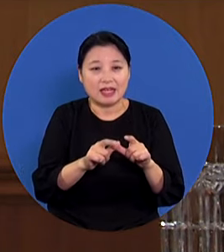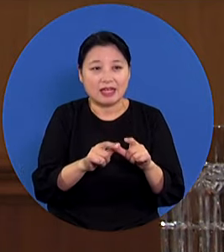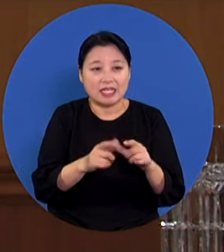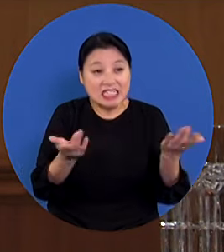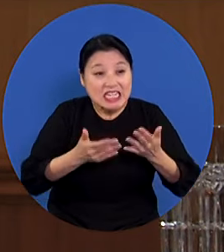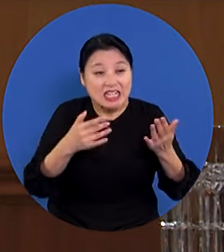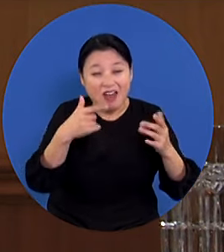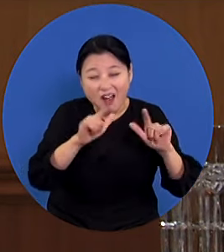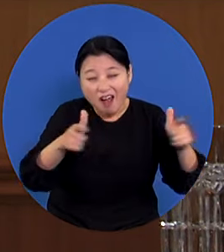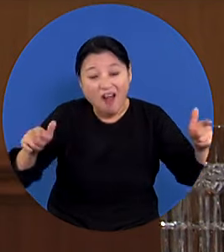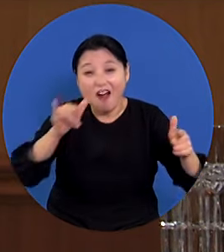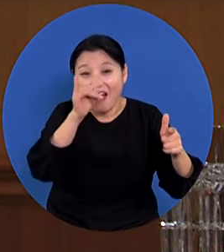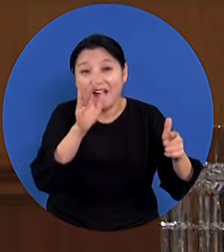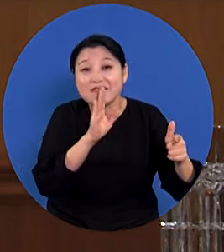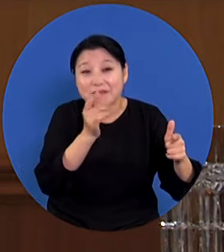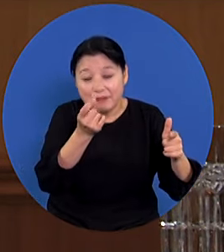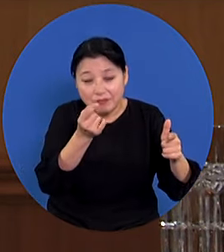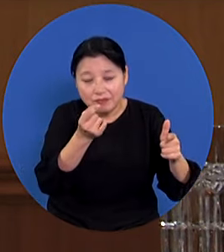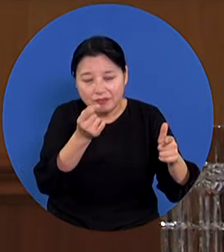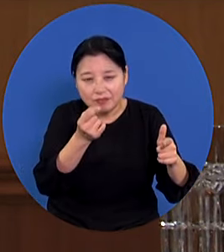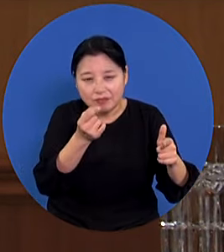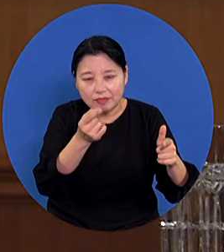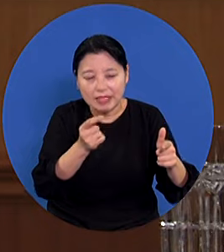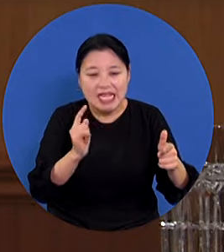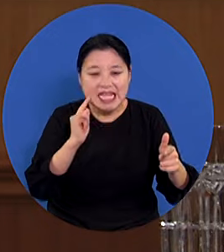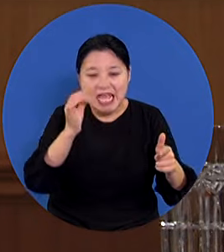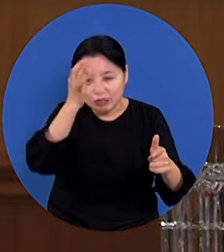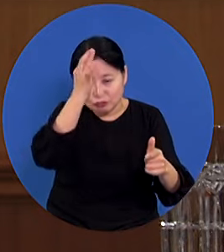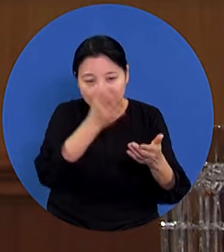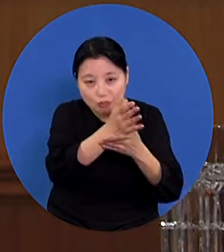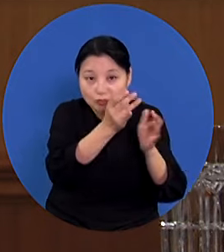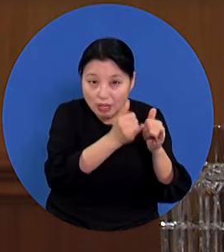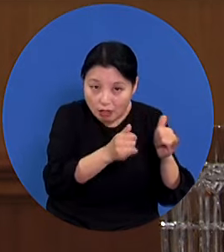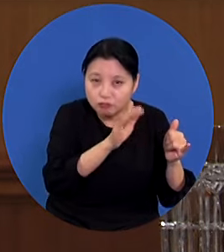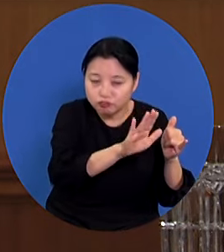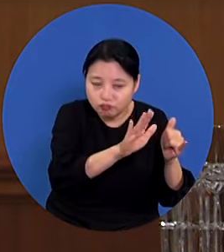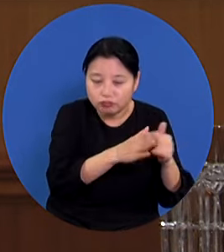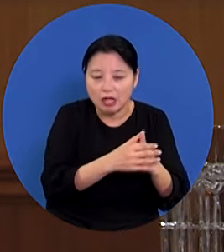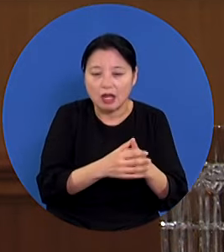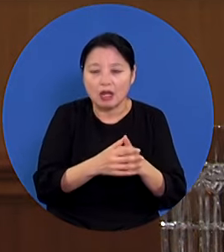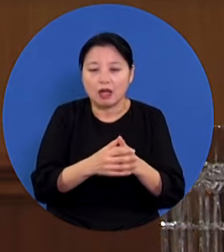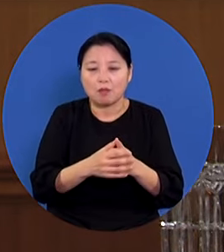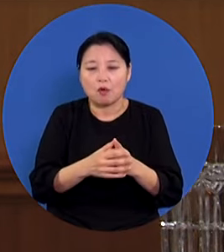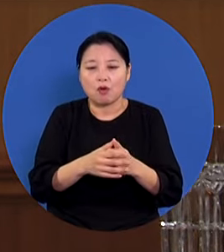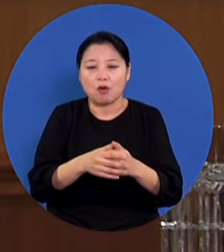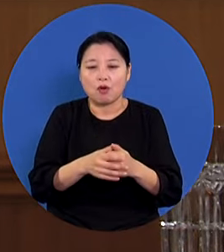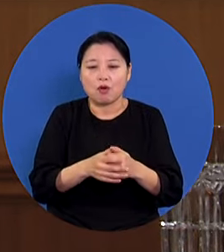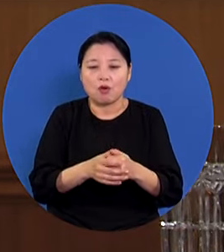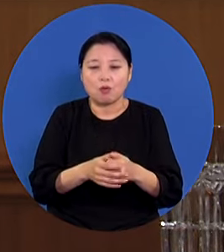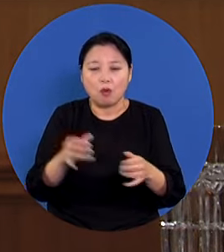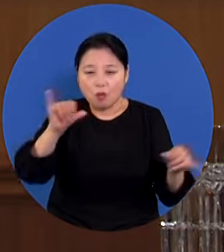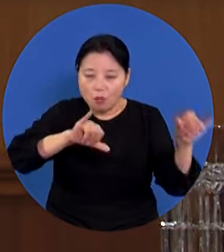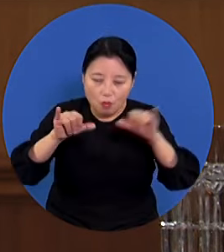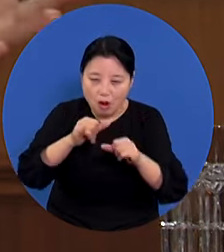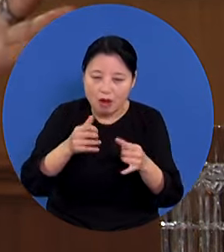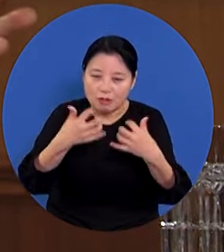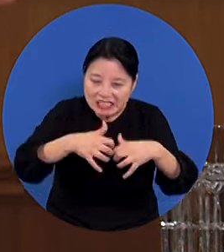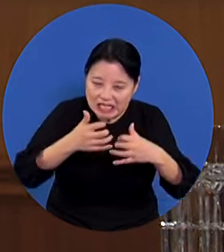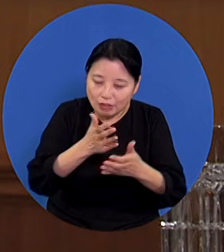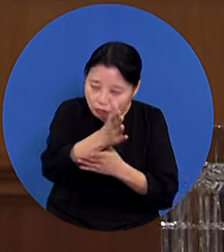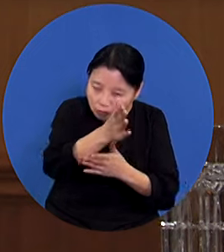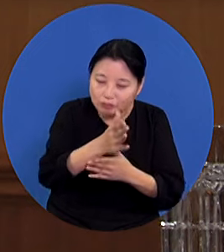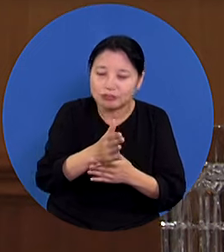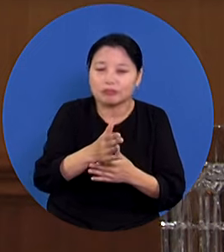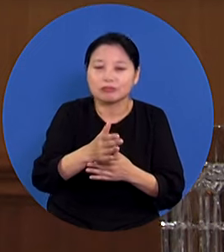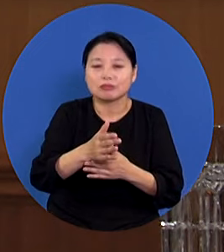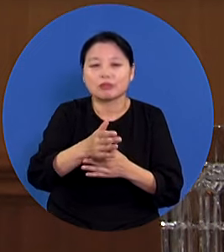예. 있고 자기가 하는 게 다른 예. 과정에 있는데 예술가를 하던 뭐 공학자를 하던 뭐 어떤